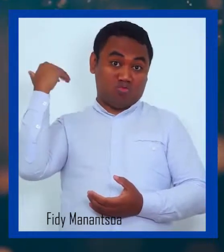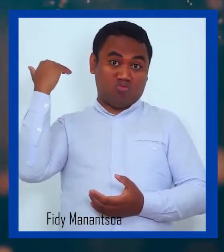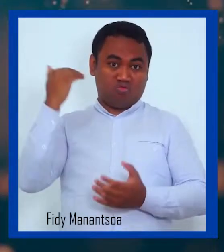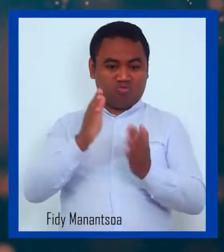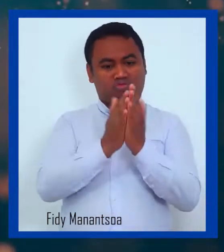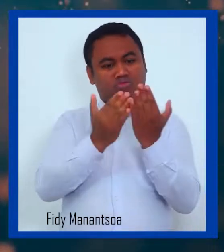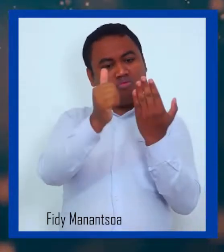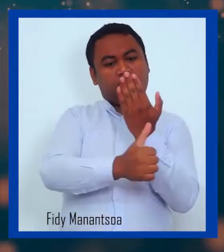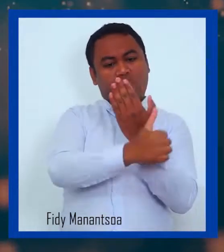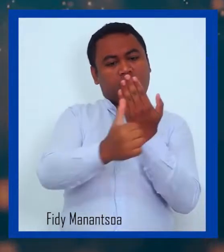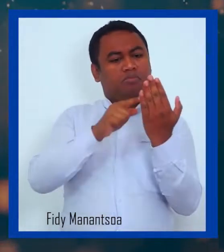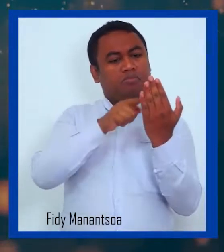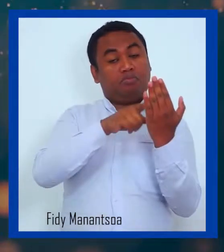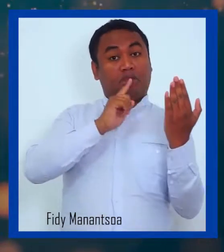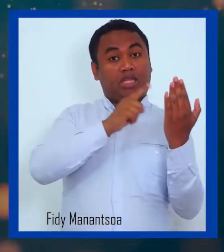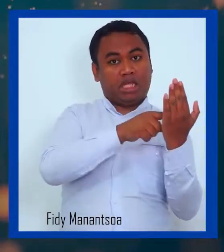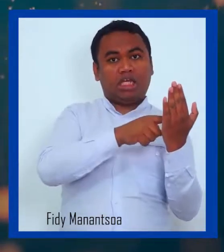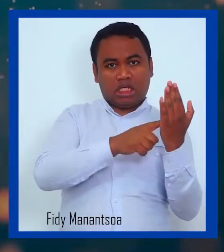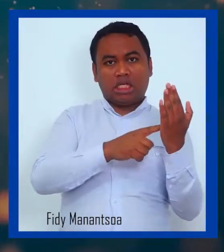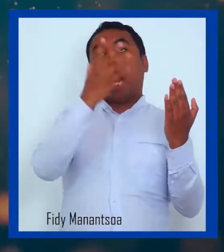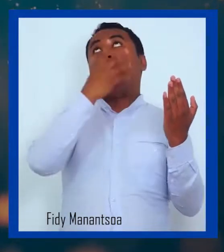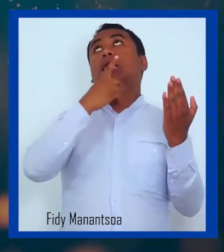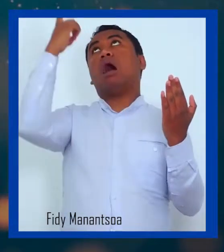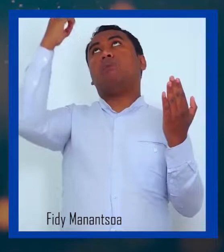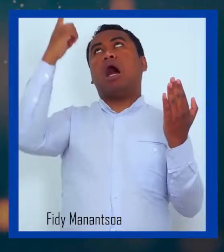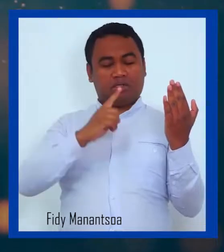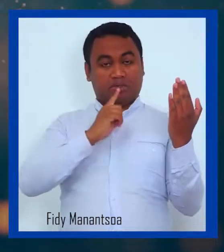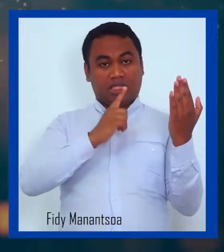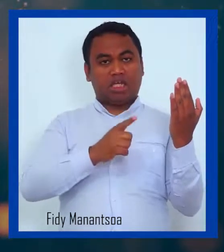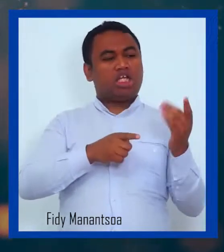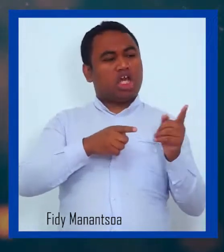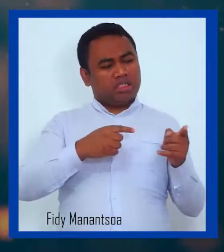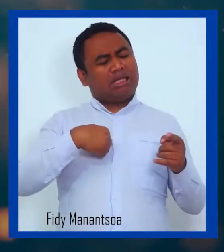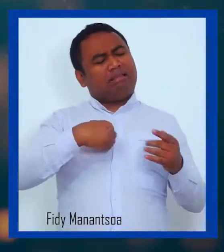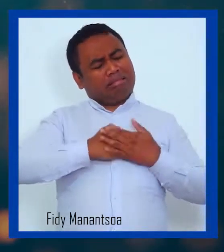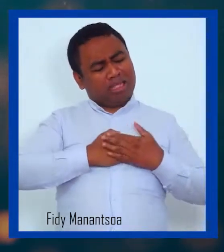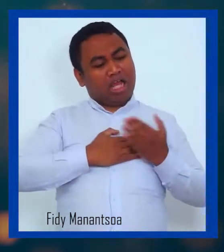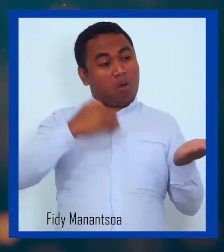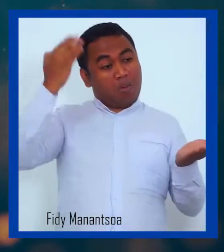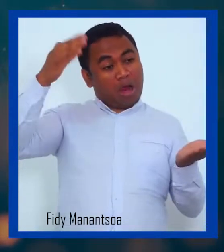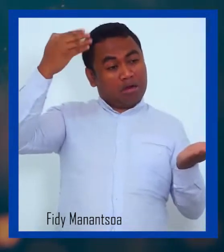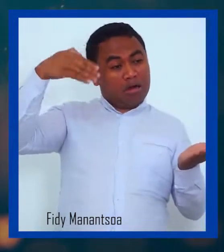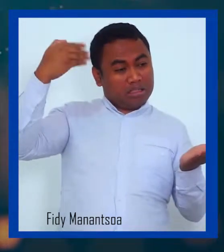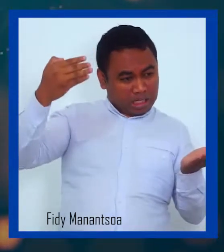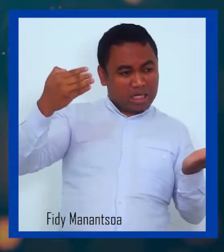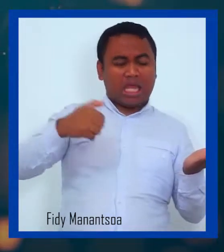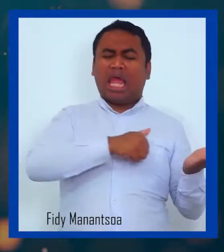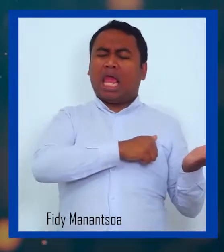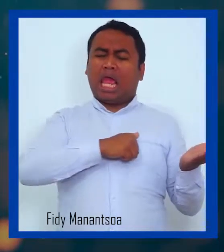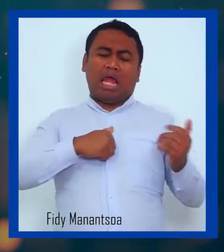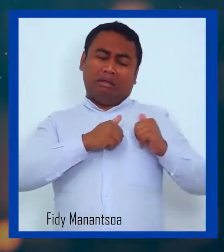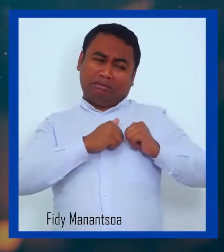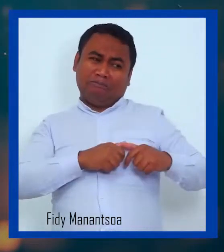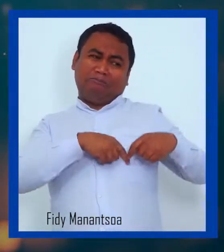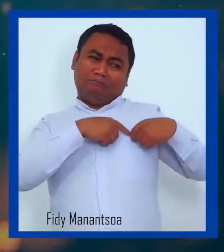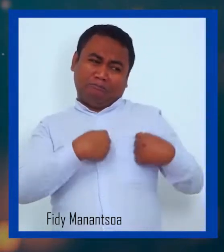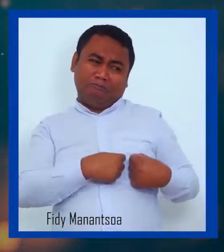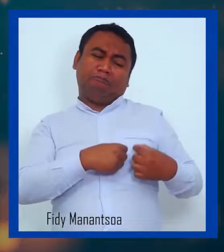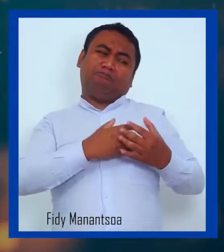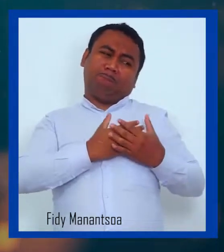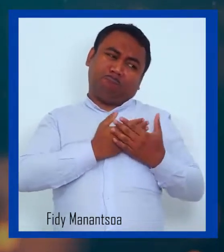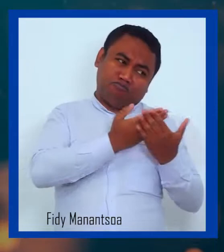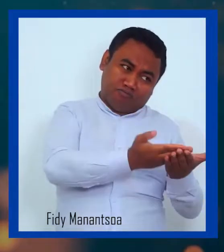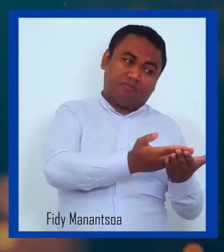nitiavako anao. Ary izany nampaharetako ny famindram-poko aminao. Malalo eo imasoko ianao, eny be voninahitra ianao sady